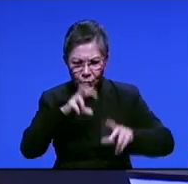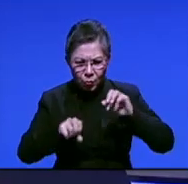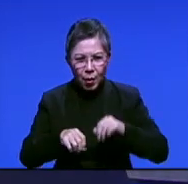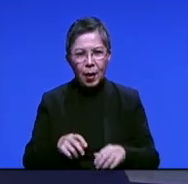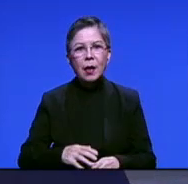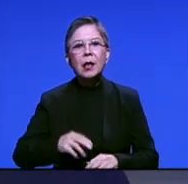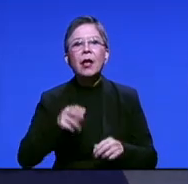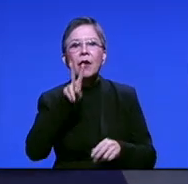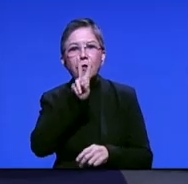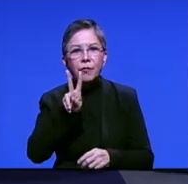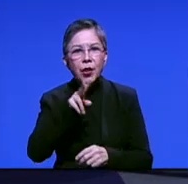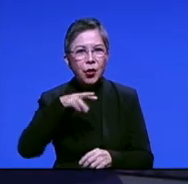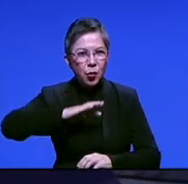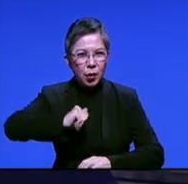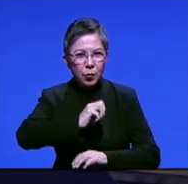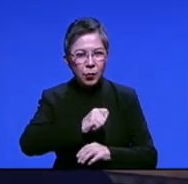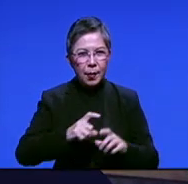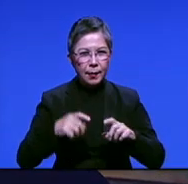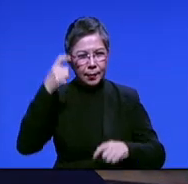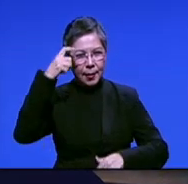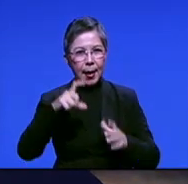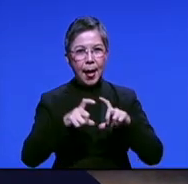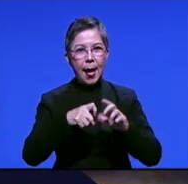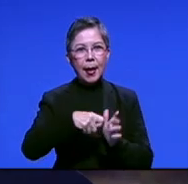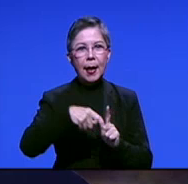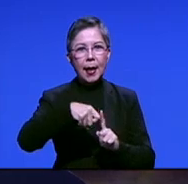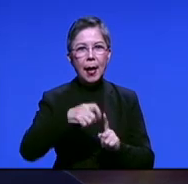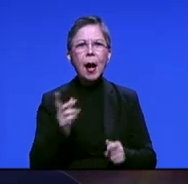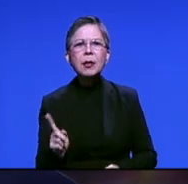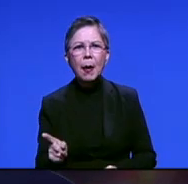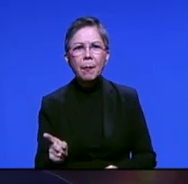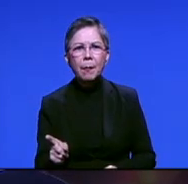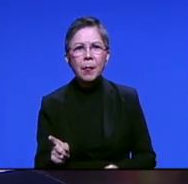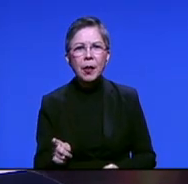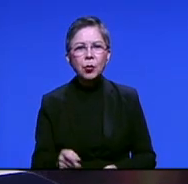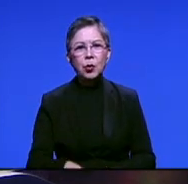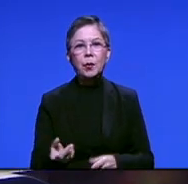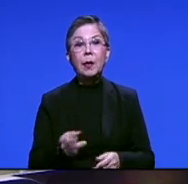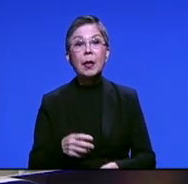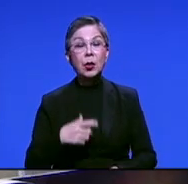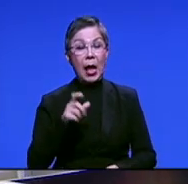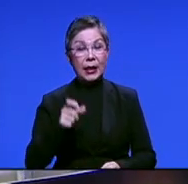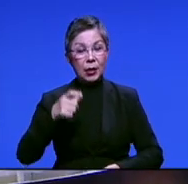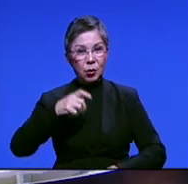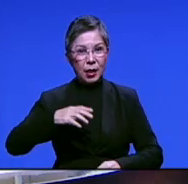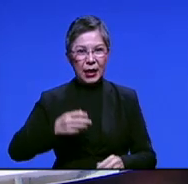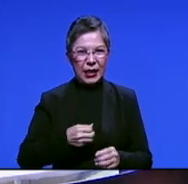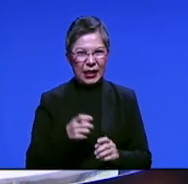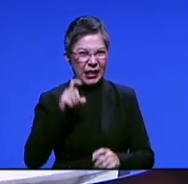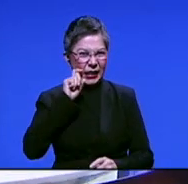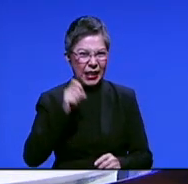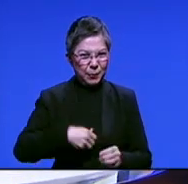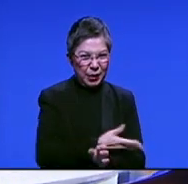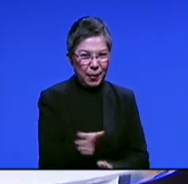Video asusila menyimpang terhadap tersangka AK akan dihentikan. Sabtu kemarin, salah satu pemeran laki-laki dalam video seks menyimpang di Garut,